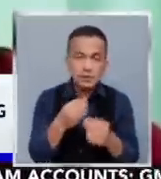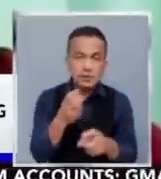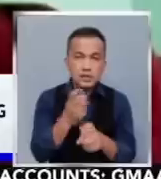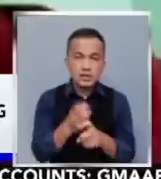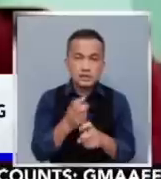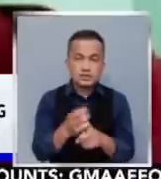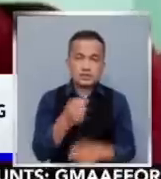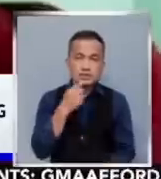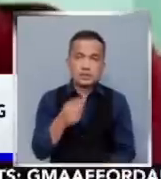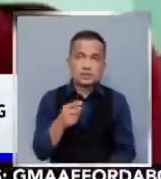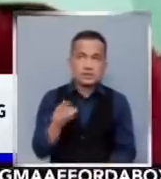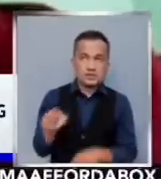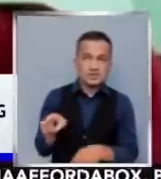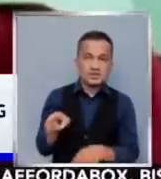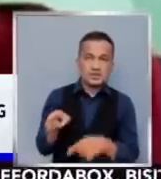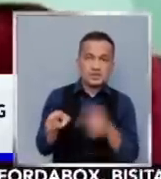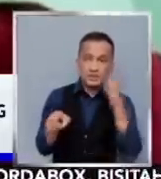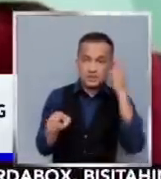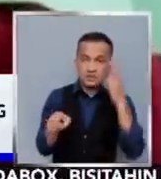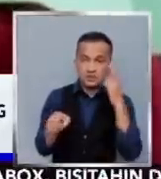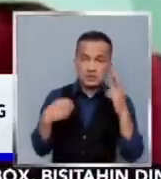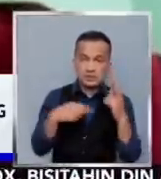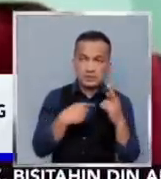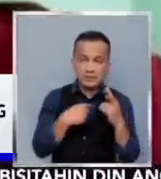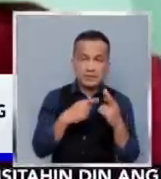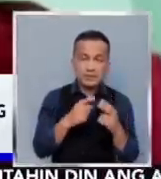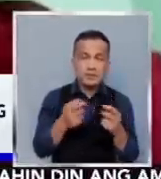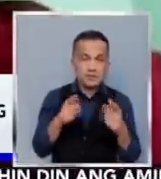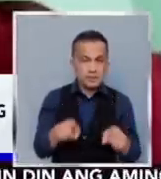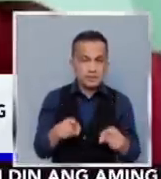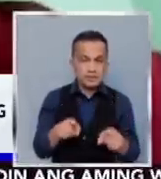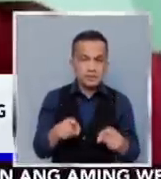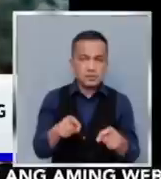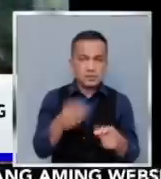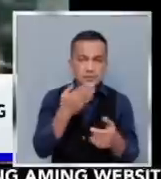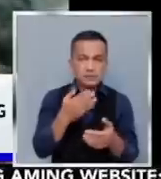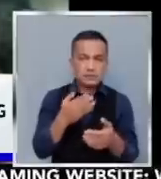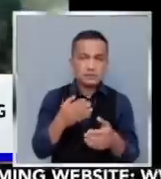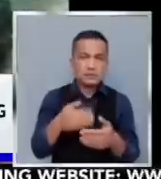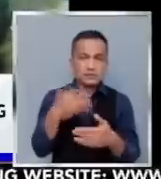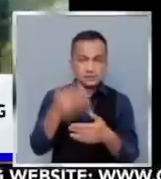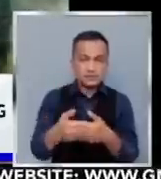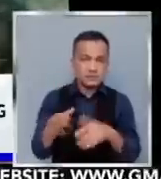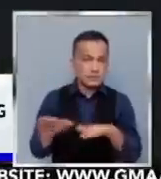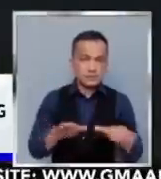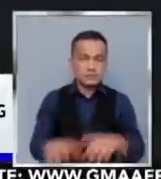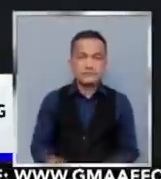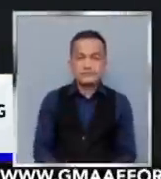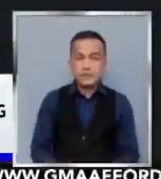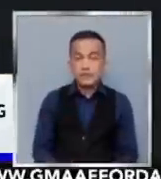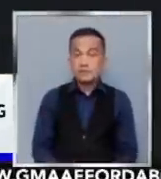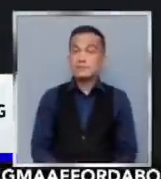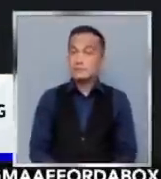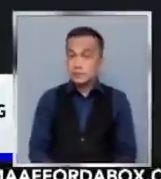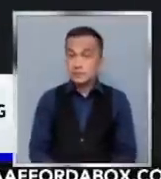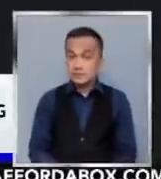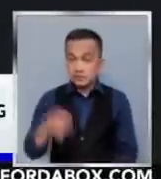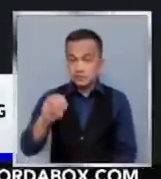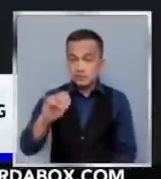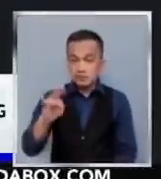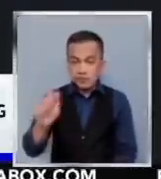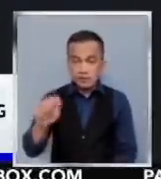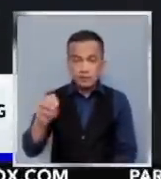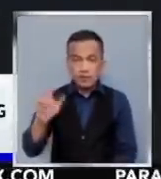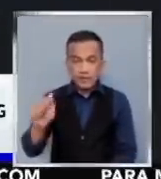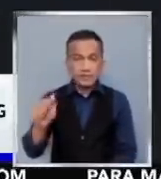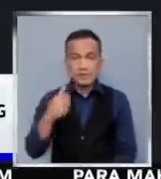yun ay yan. Basihan natin na talagang may mangyayari na susunod na paglindol. Pero maliban sa mola-mola, may isa pang deep sea creature na madalas